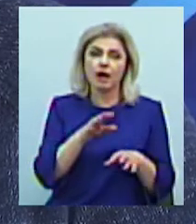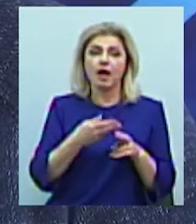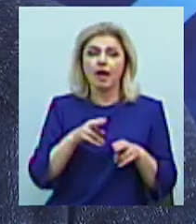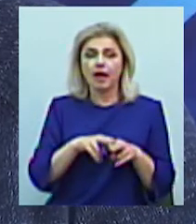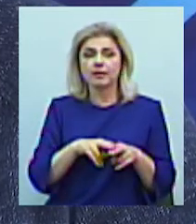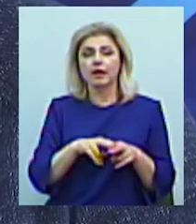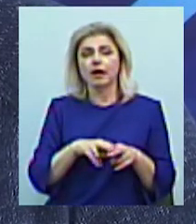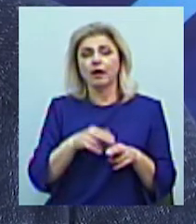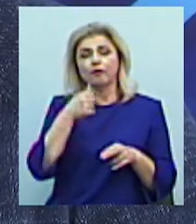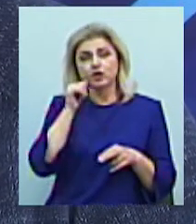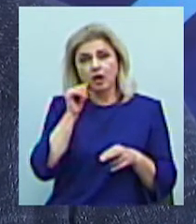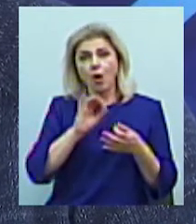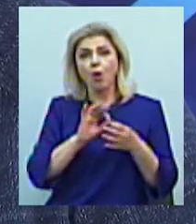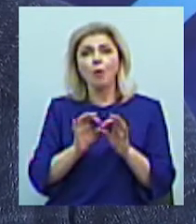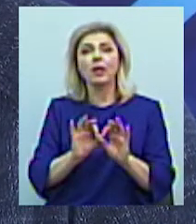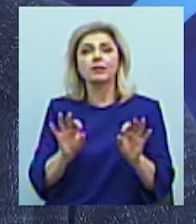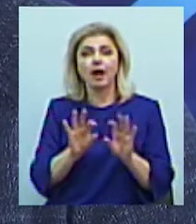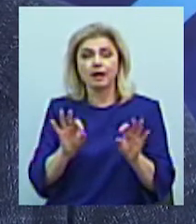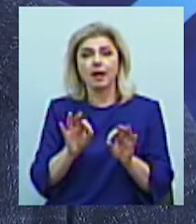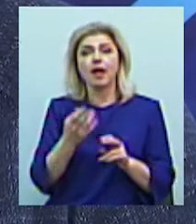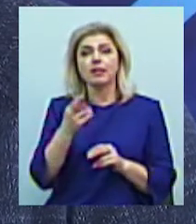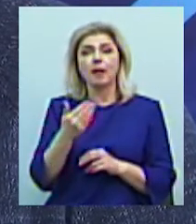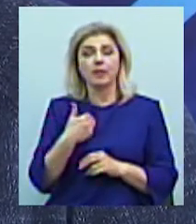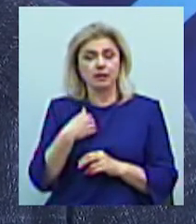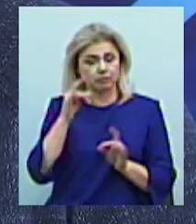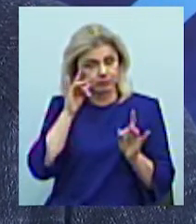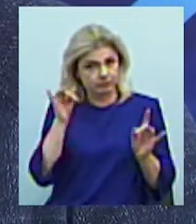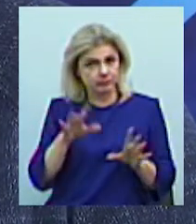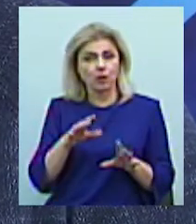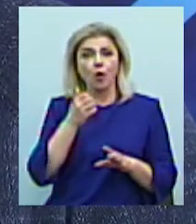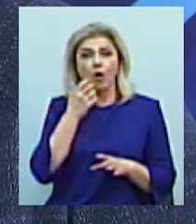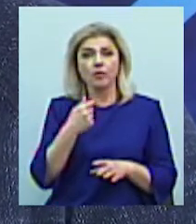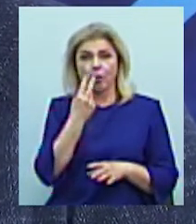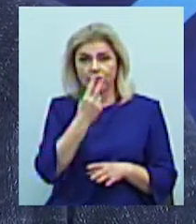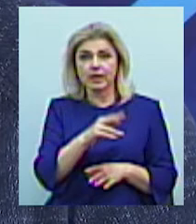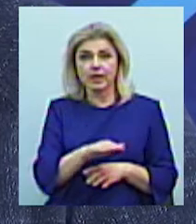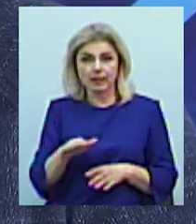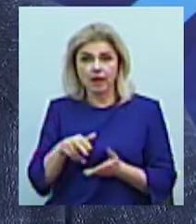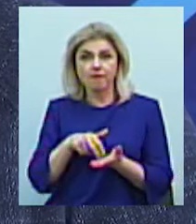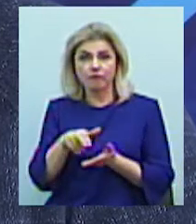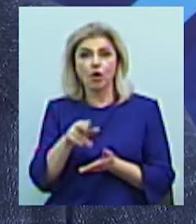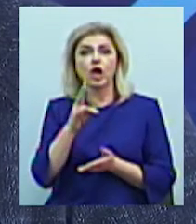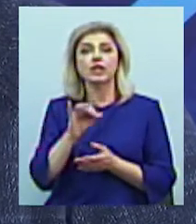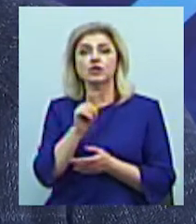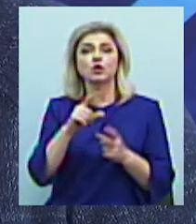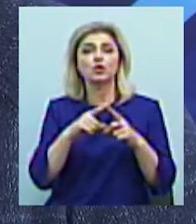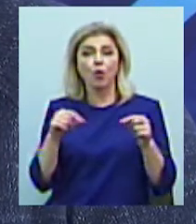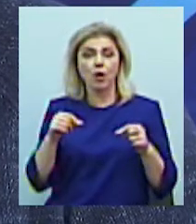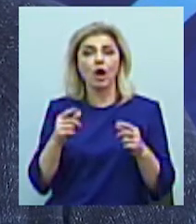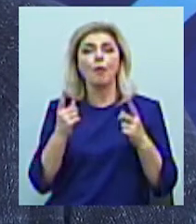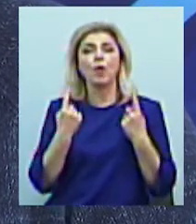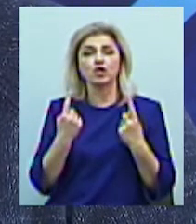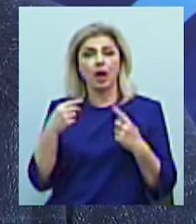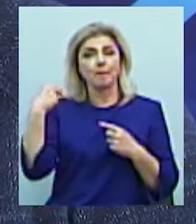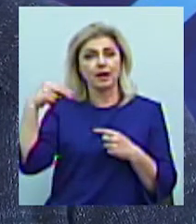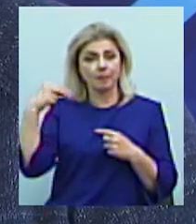вчера комментарий давал, сегодня. Для меня нонсенс, когда я увидел детей, которые, выходя из школы на большой перемене, то есть во